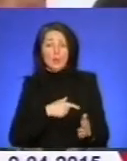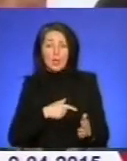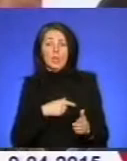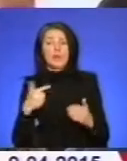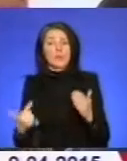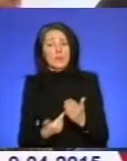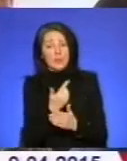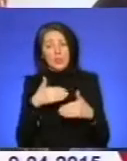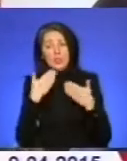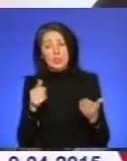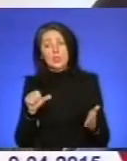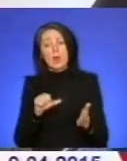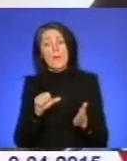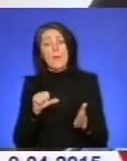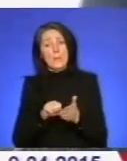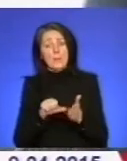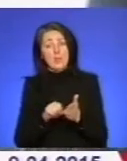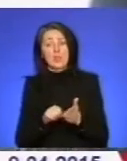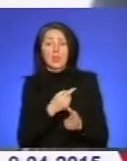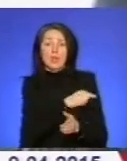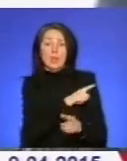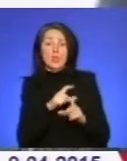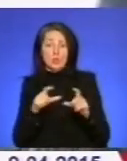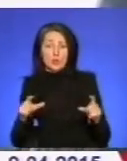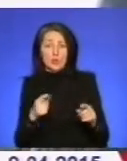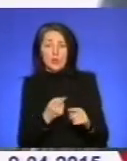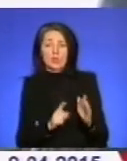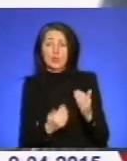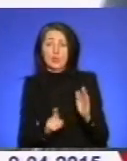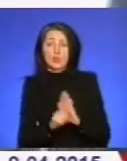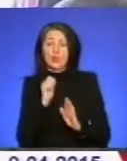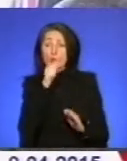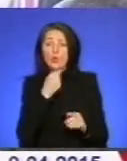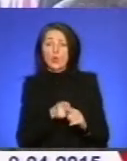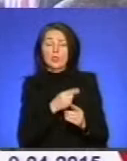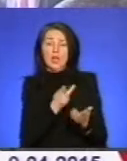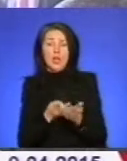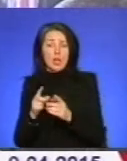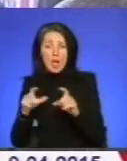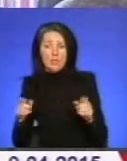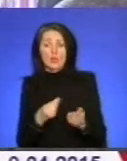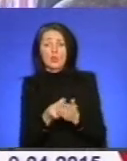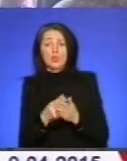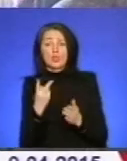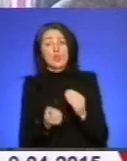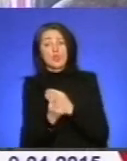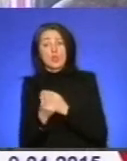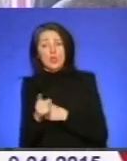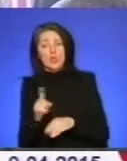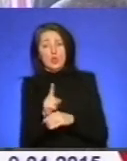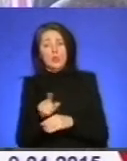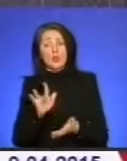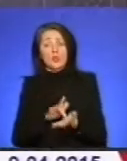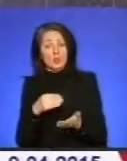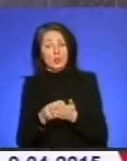медустанови. З нового року ця лікарня фінансується із двох джерел – міського бюджету Тернополя та кількох районних бюджетів, оскільки